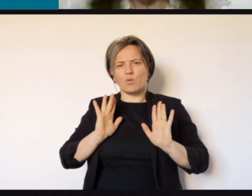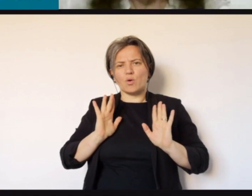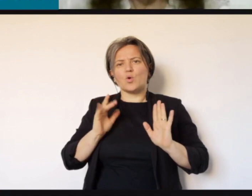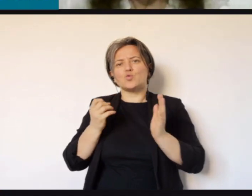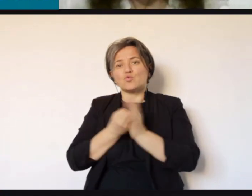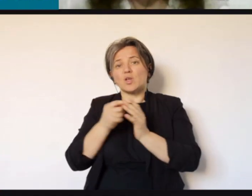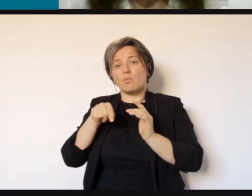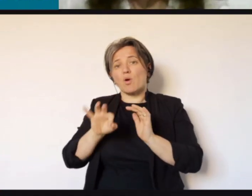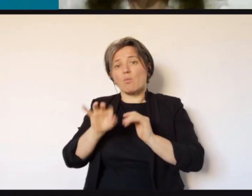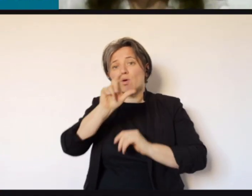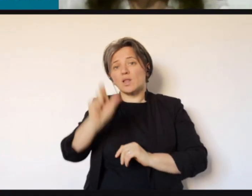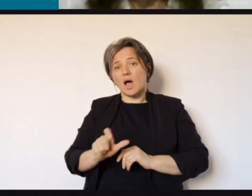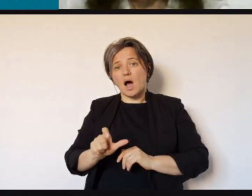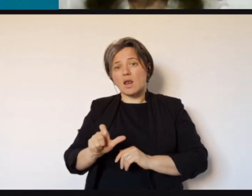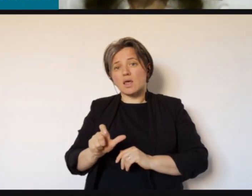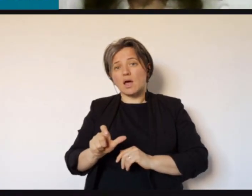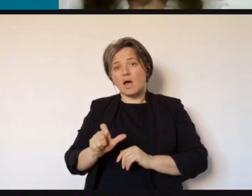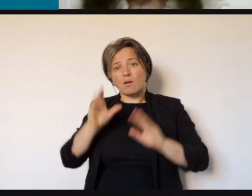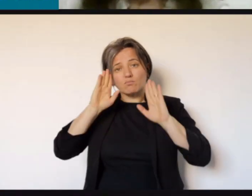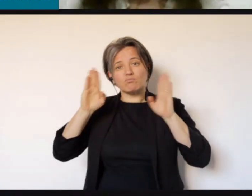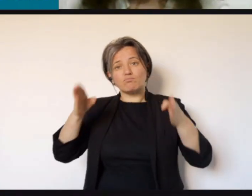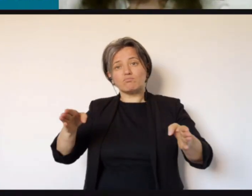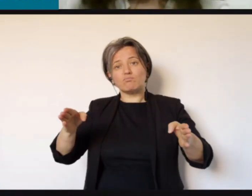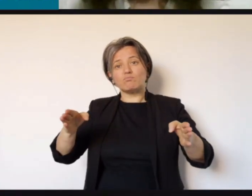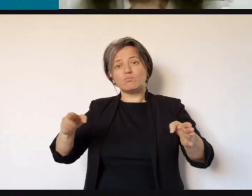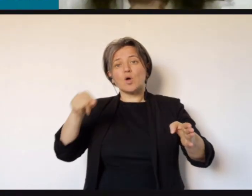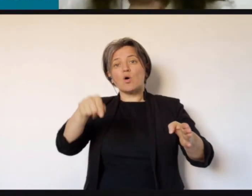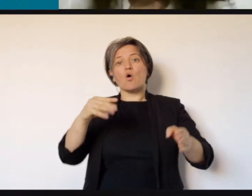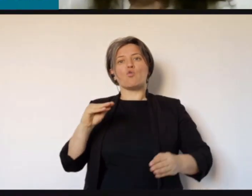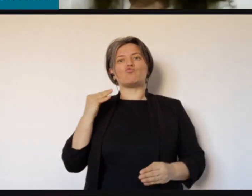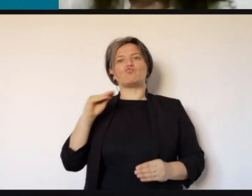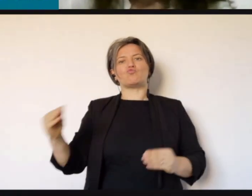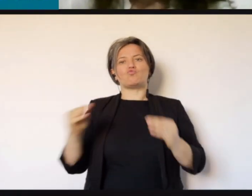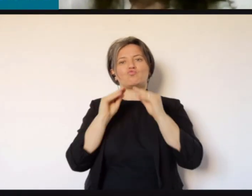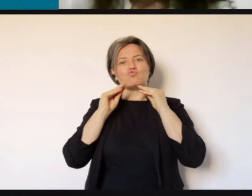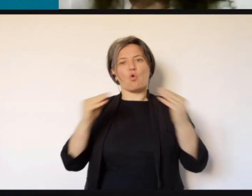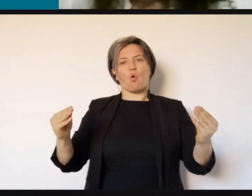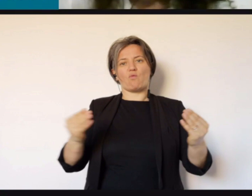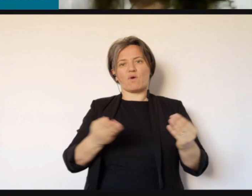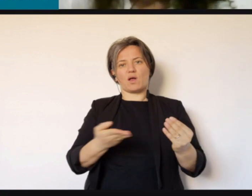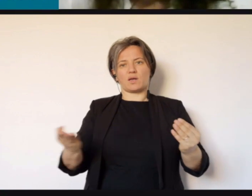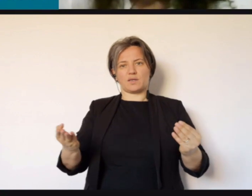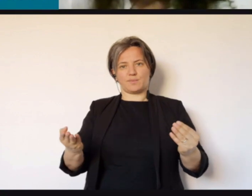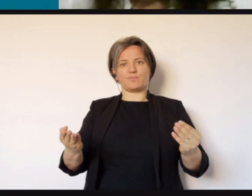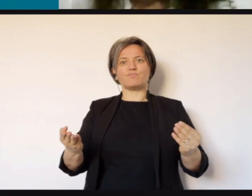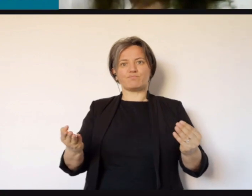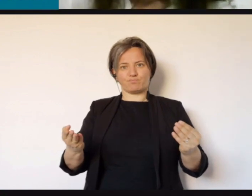Italia, purtroppo questo accade, sono i giovani, perché